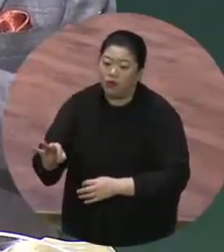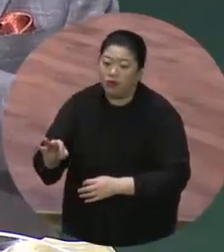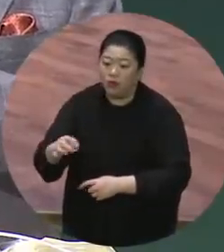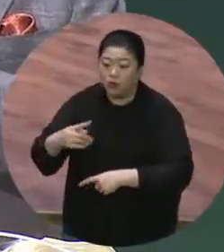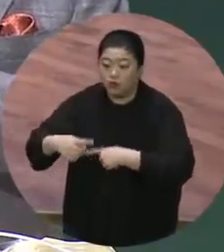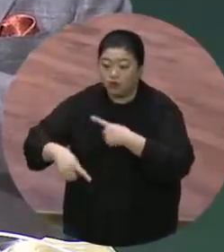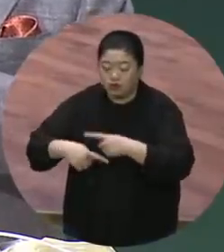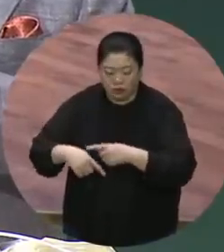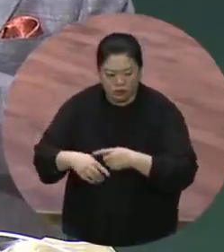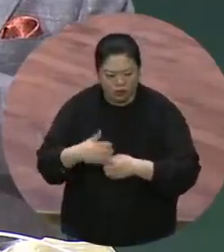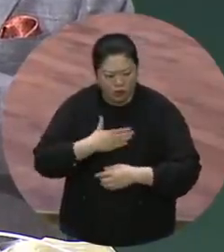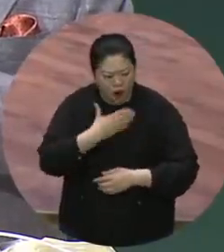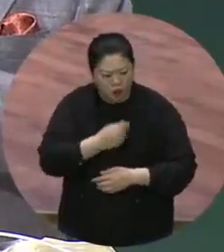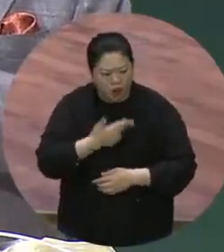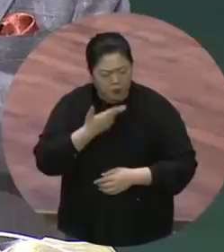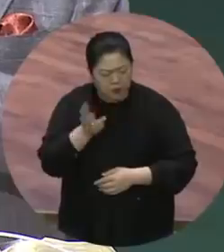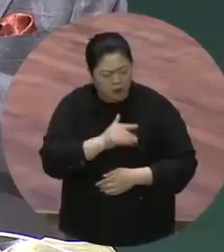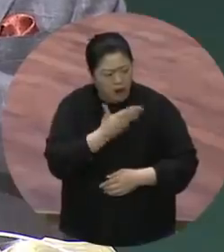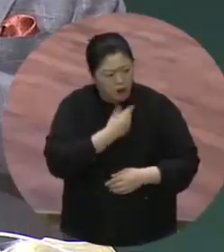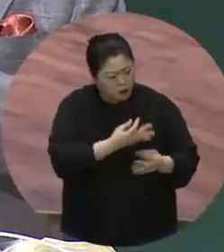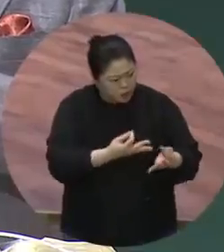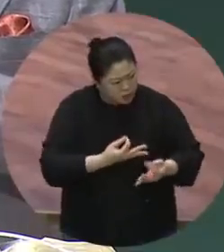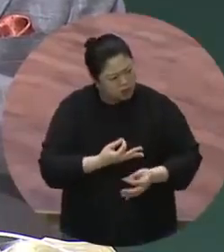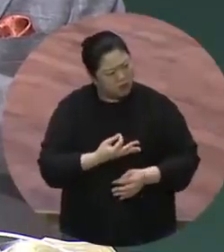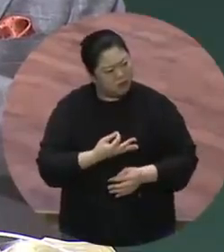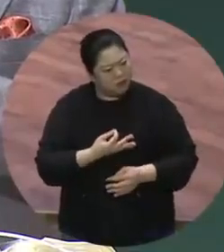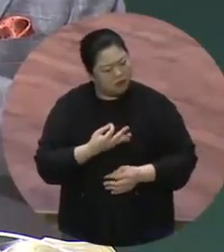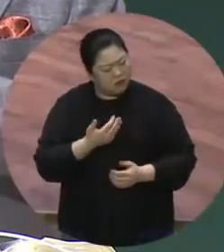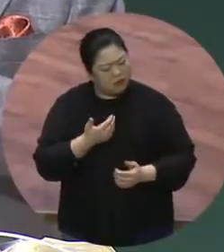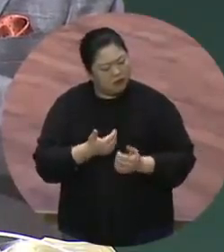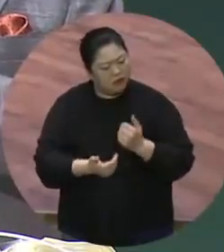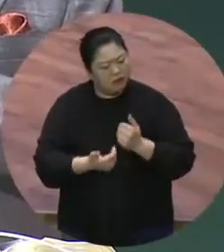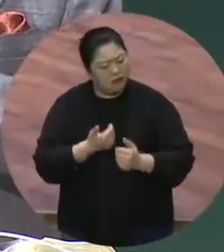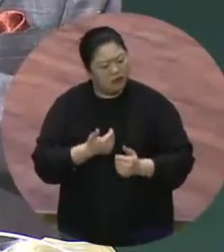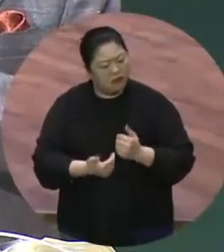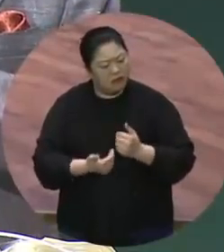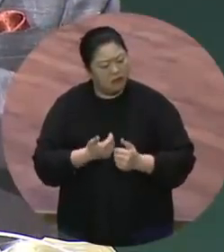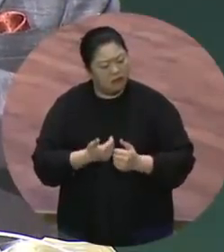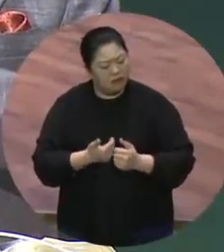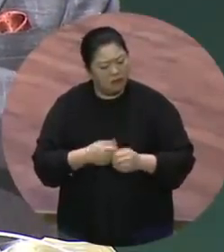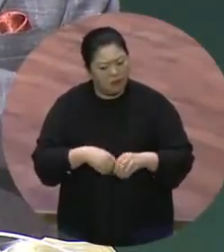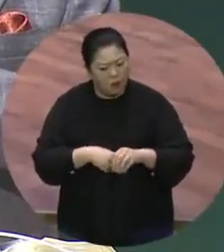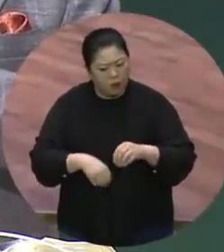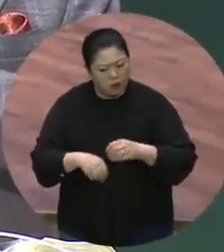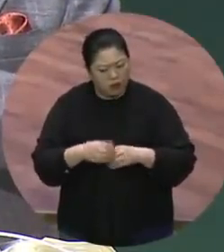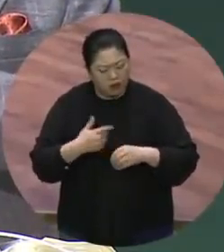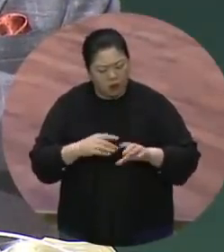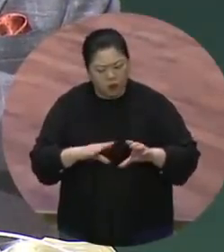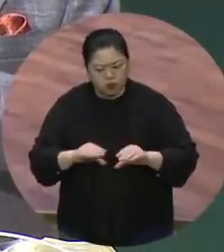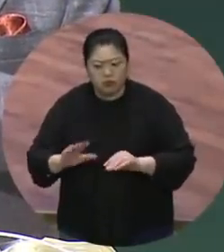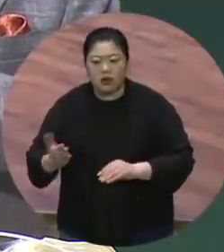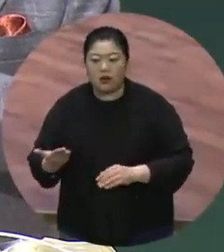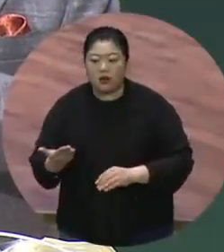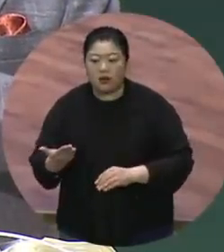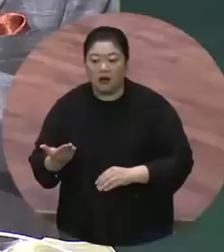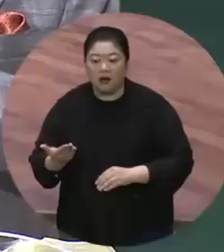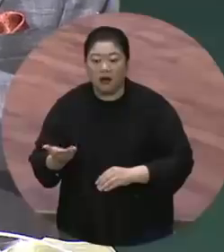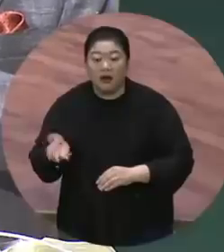행복 참 행복해 보입니다. 참 편안해 보입니다. 이래야지. 당신 얼굴이 왜 그래 오늘?